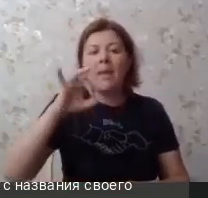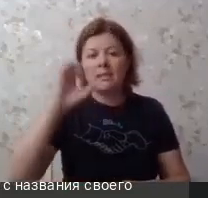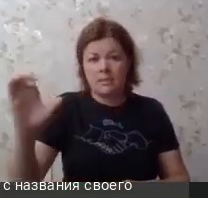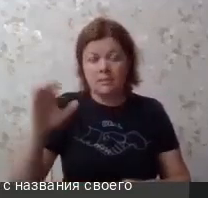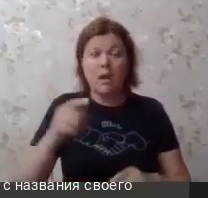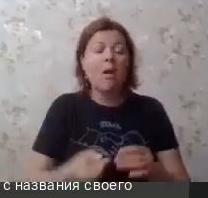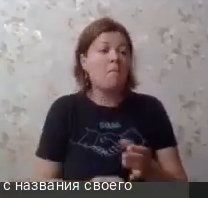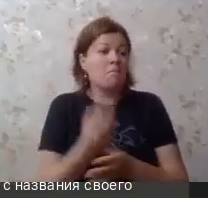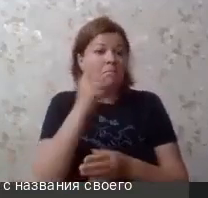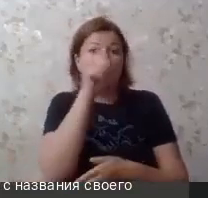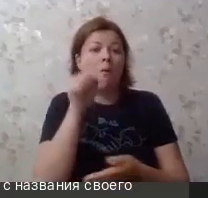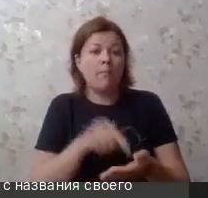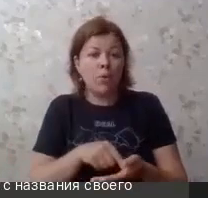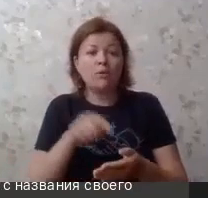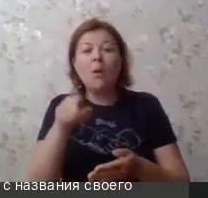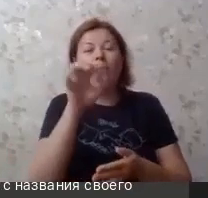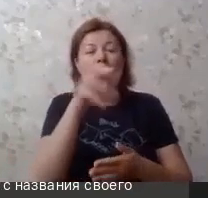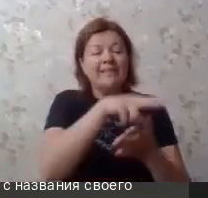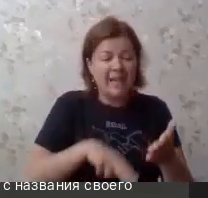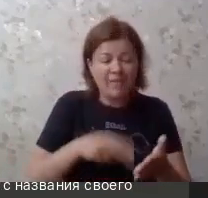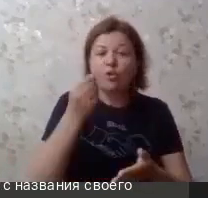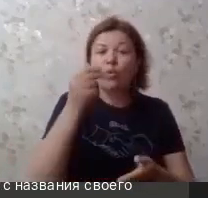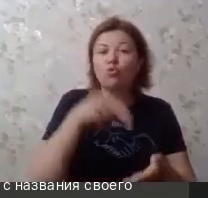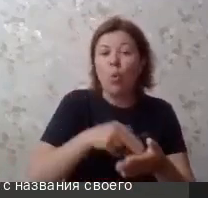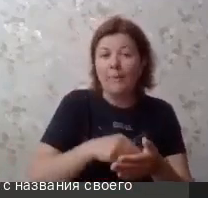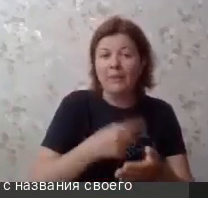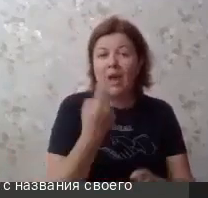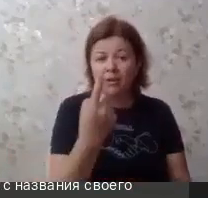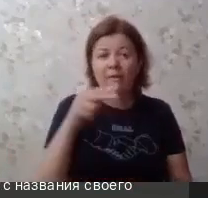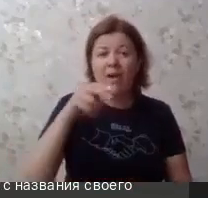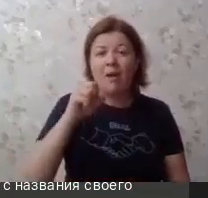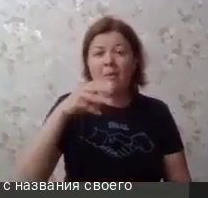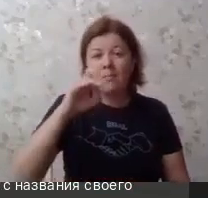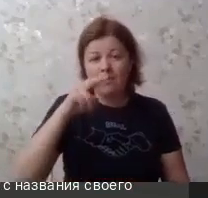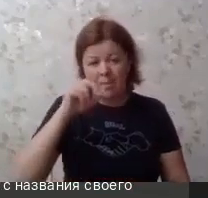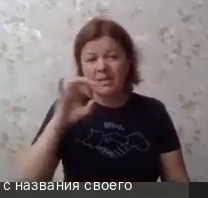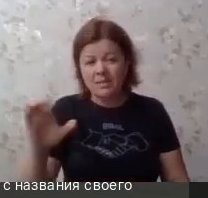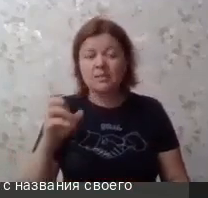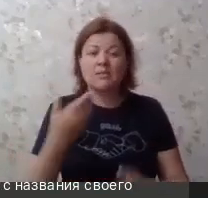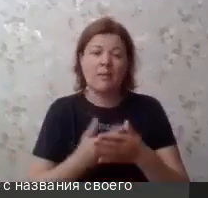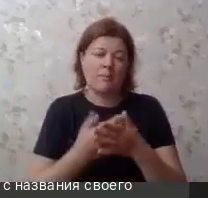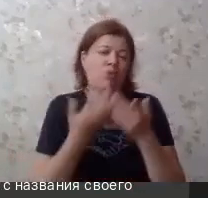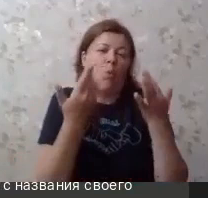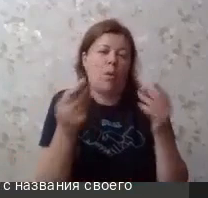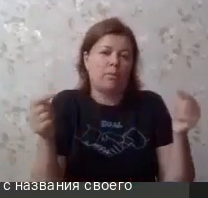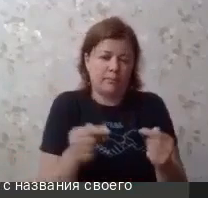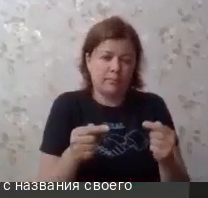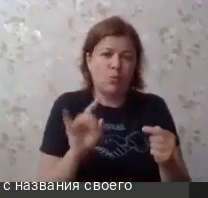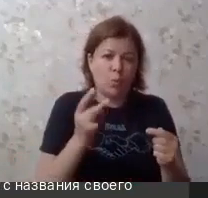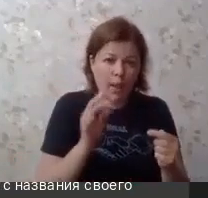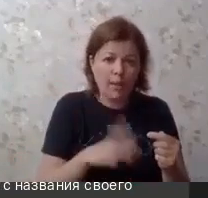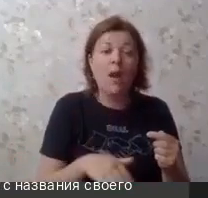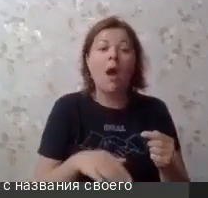памперс там, да, допустим, стоит столько-то, да, ну, условно говоря, столько-то,